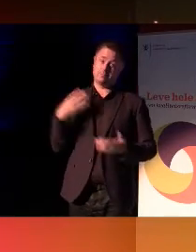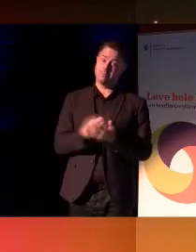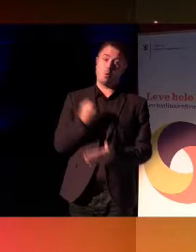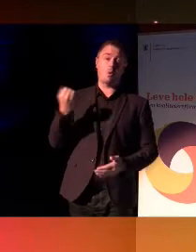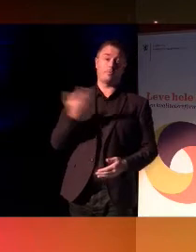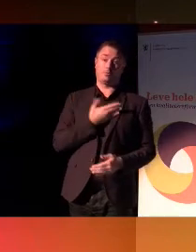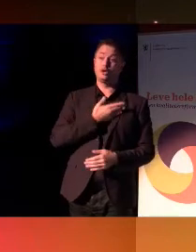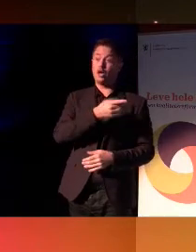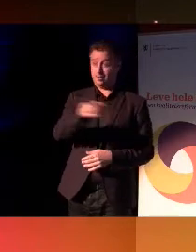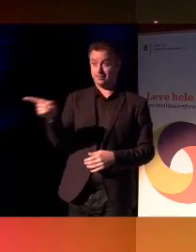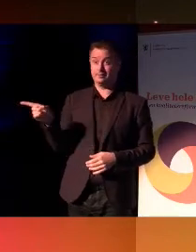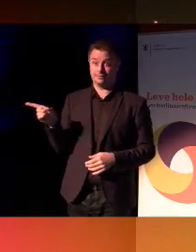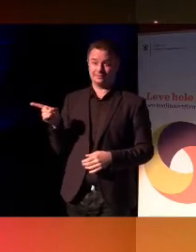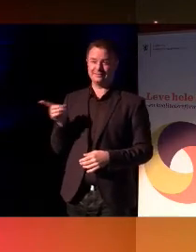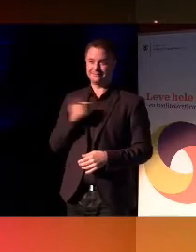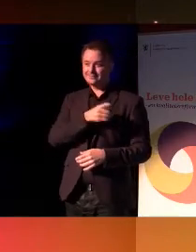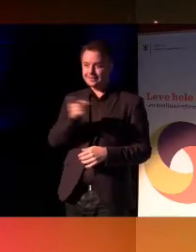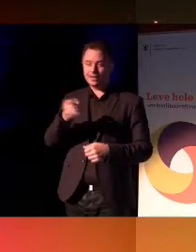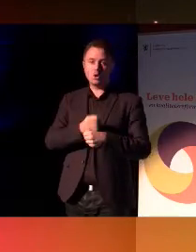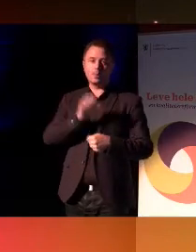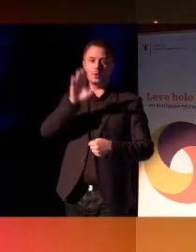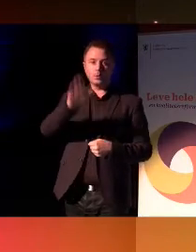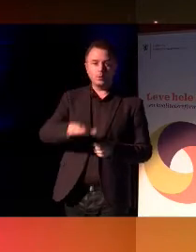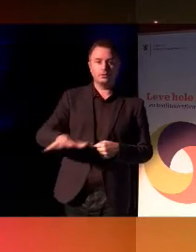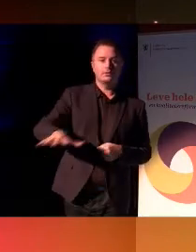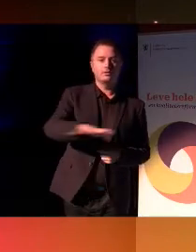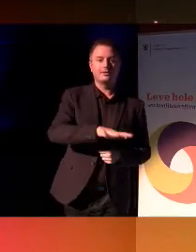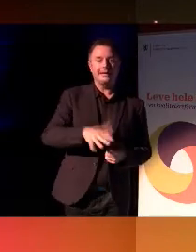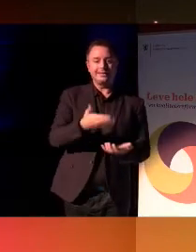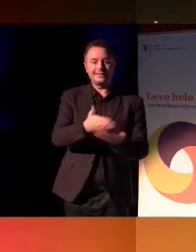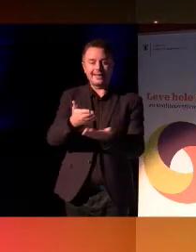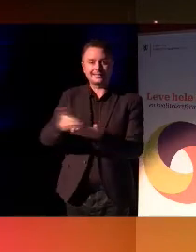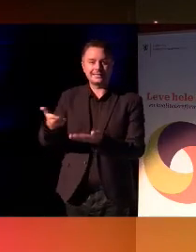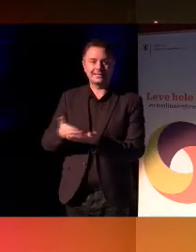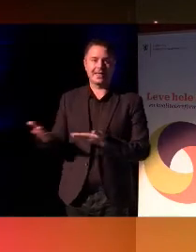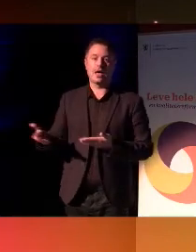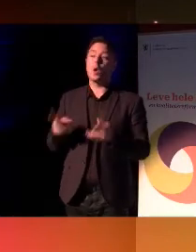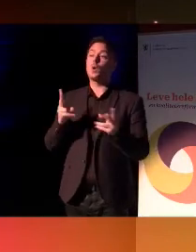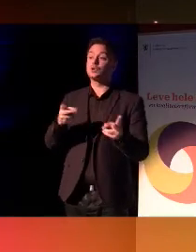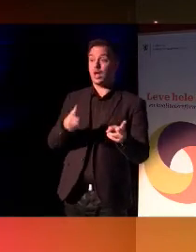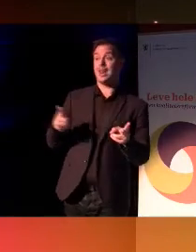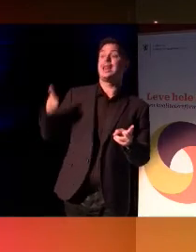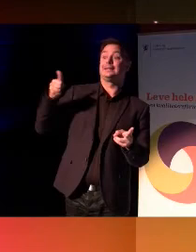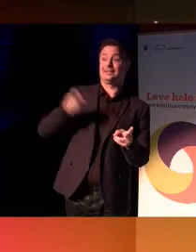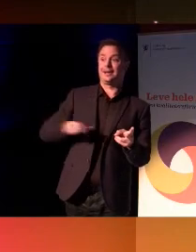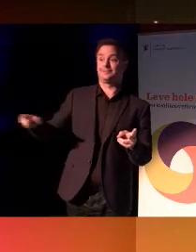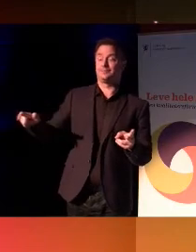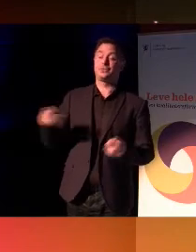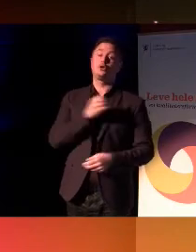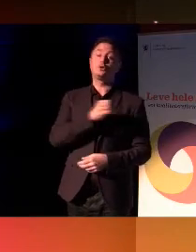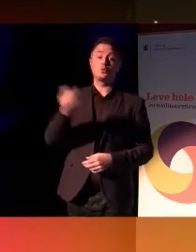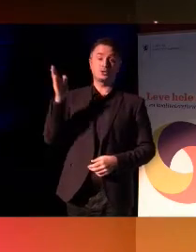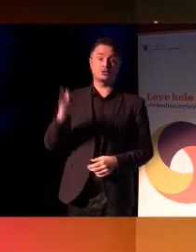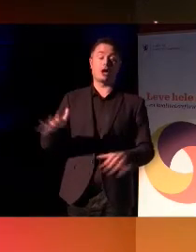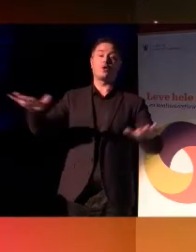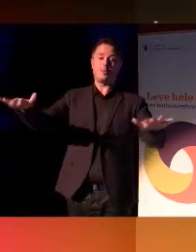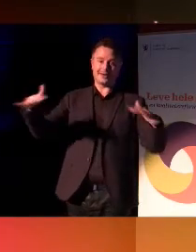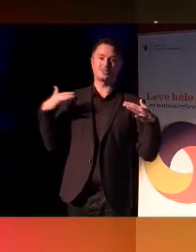dere som både jobber faglig ut på gulvet i tjenestene, og ikke minst også for ledere. Tusen takk for oppmerksomheten.